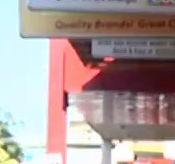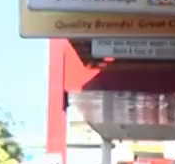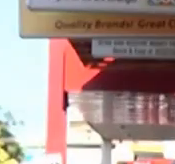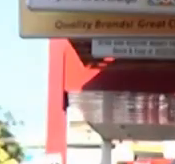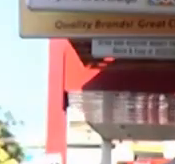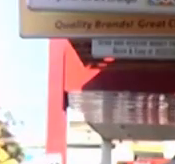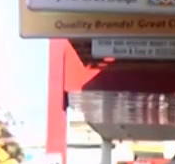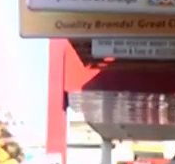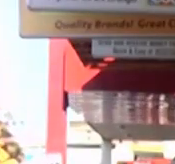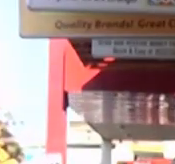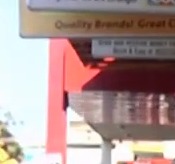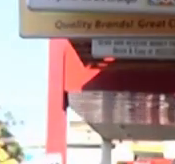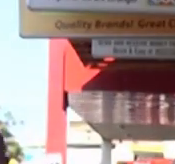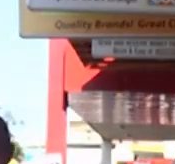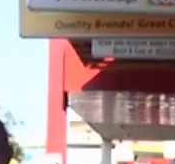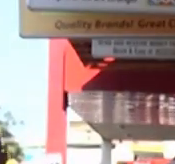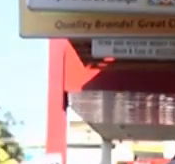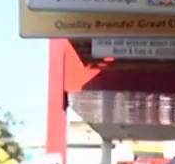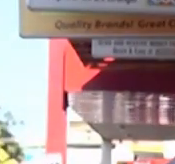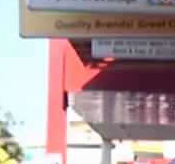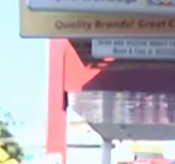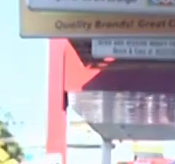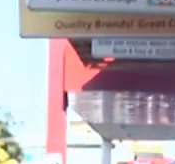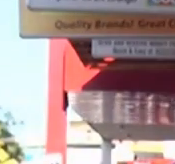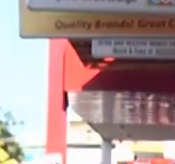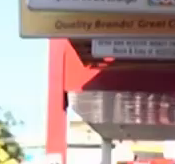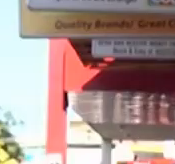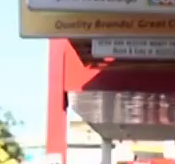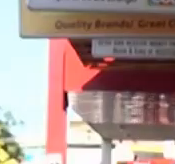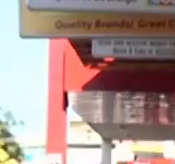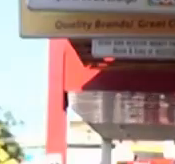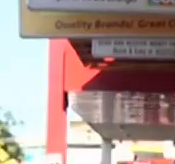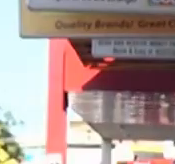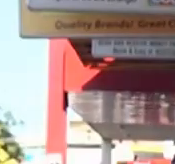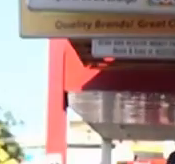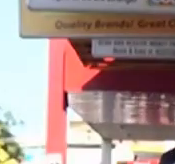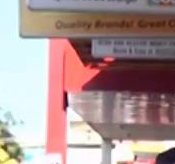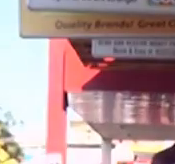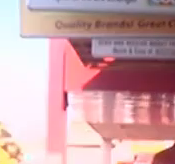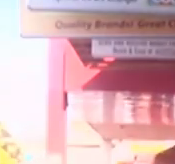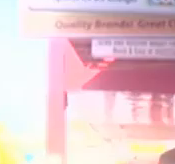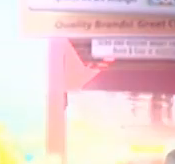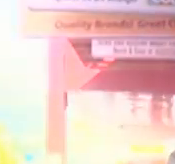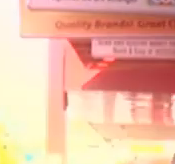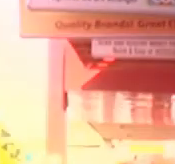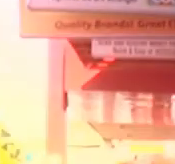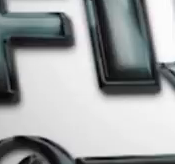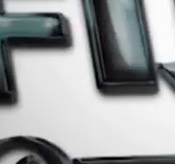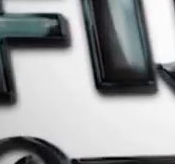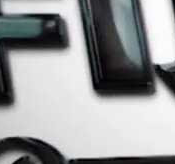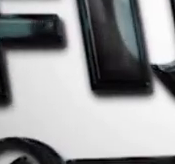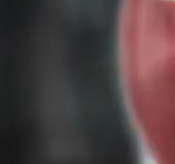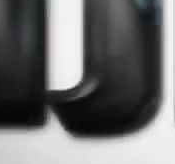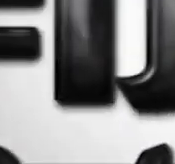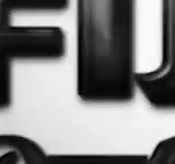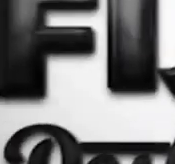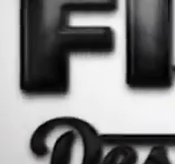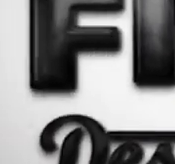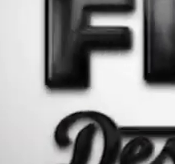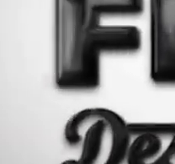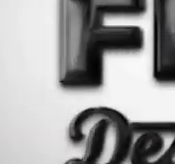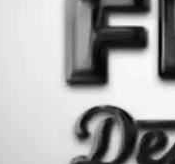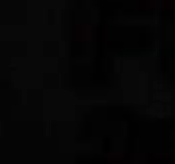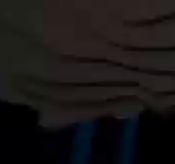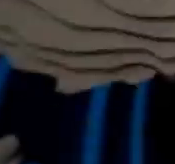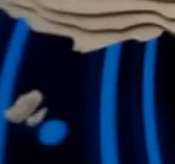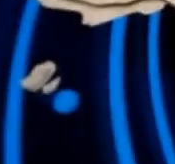मैं तो दिल्ली में रहता हूँ और रेडियो फीजी रोज सुनता हूँ. रेडियो फीजी 2